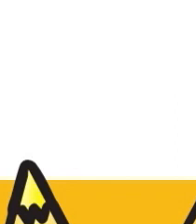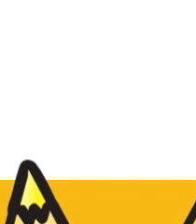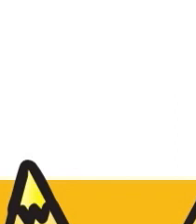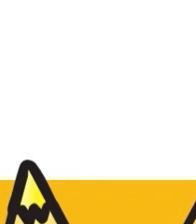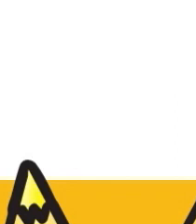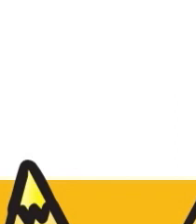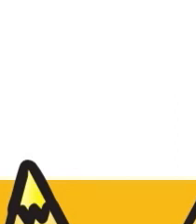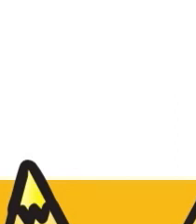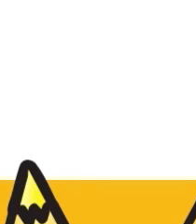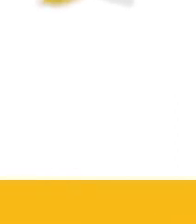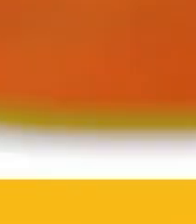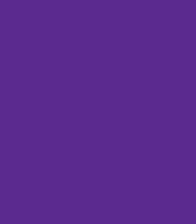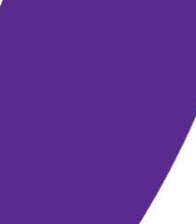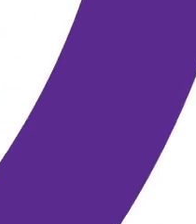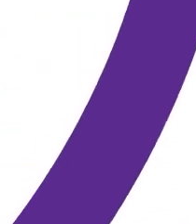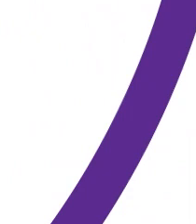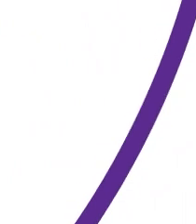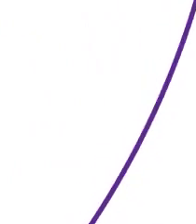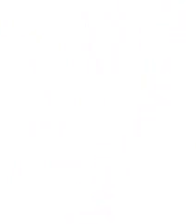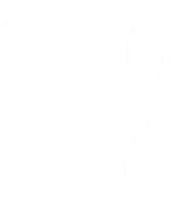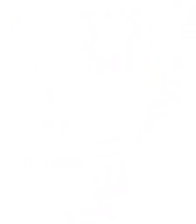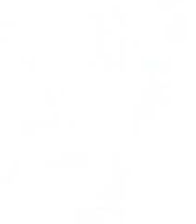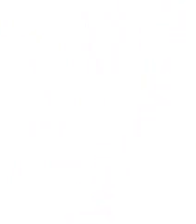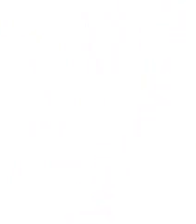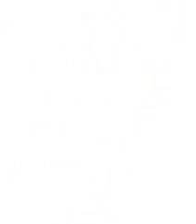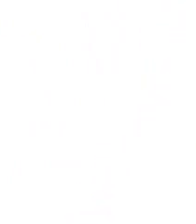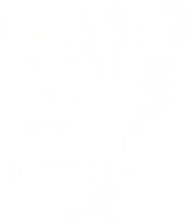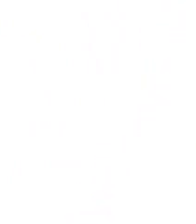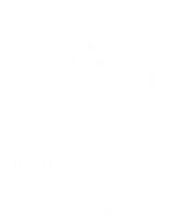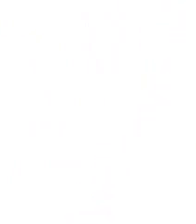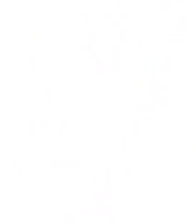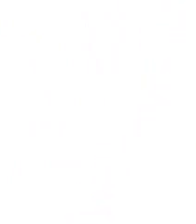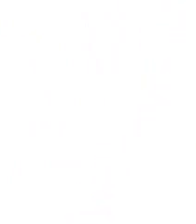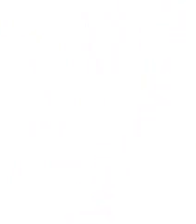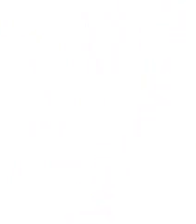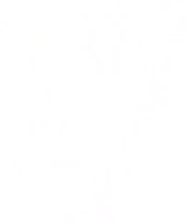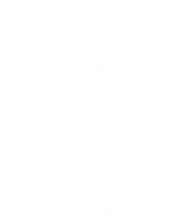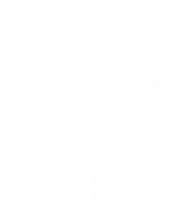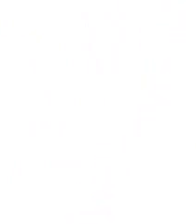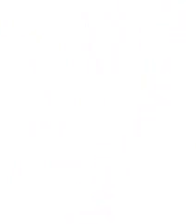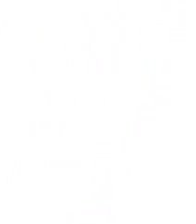KPM.